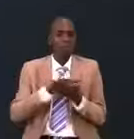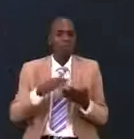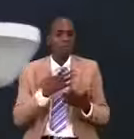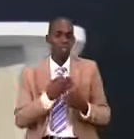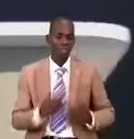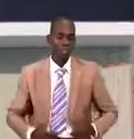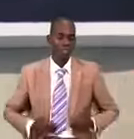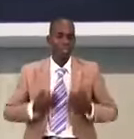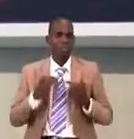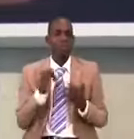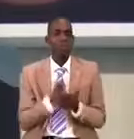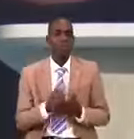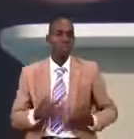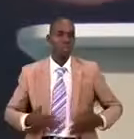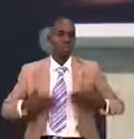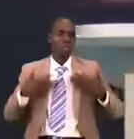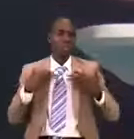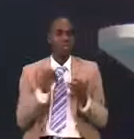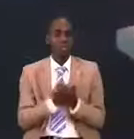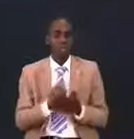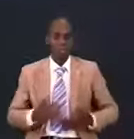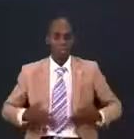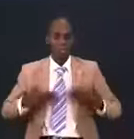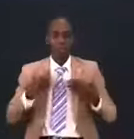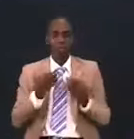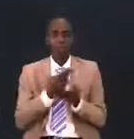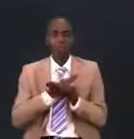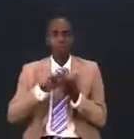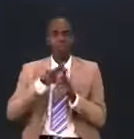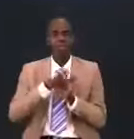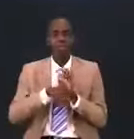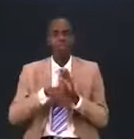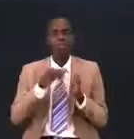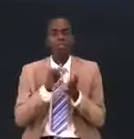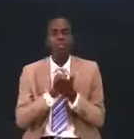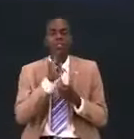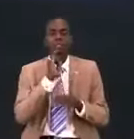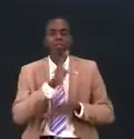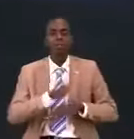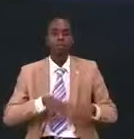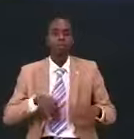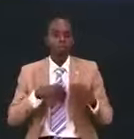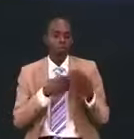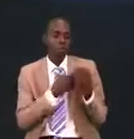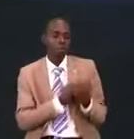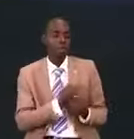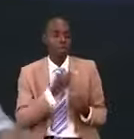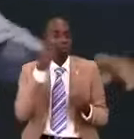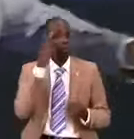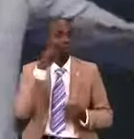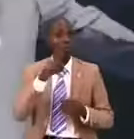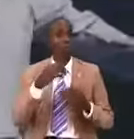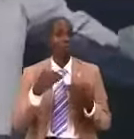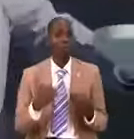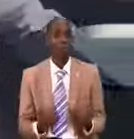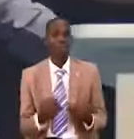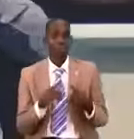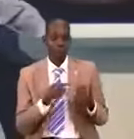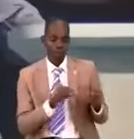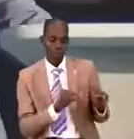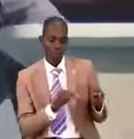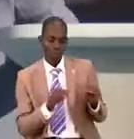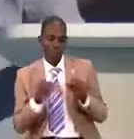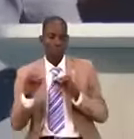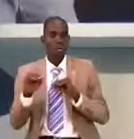et pour que maintenant avancer et comprendre que la puissance que